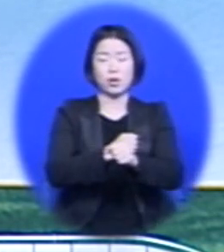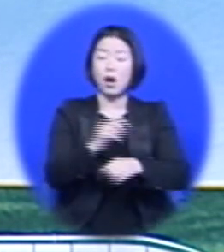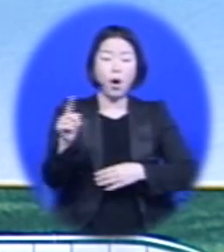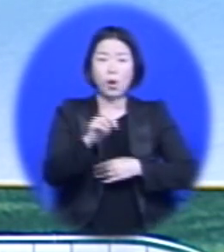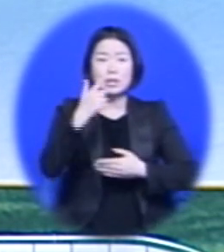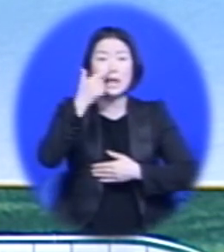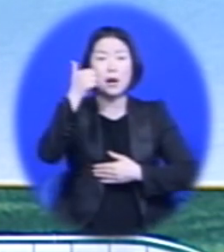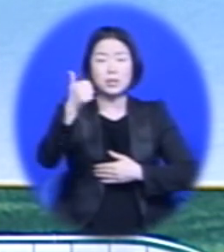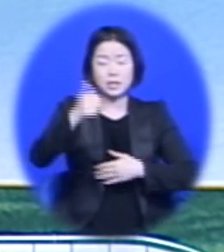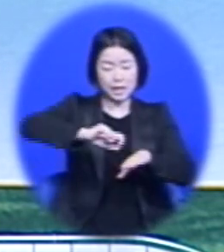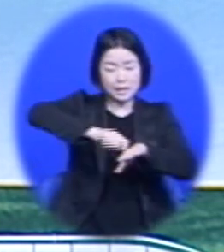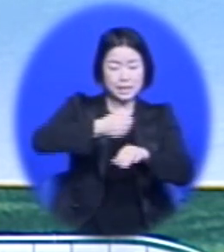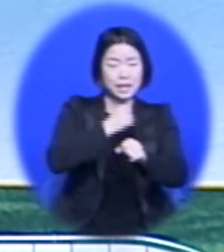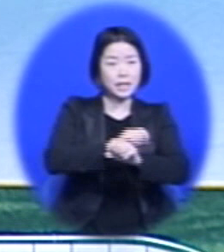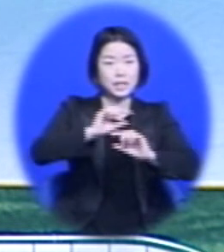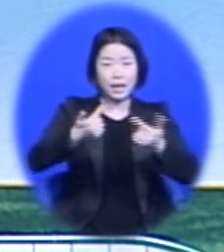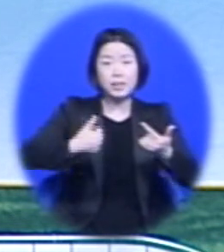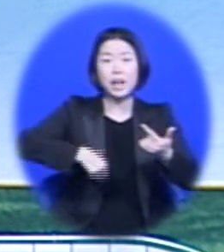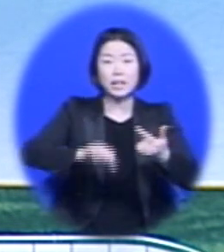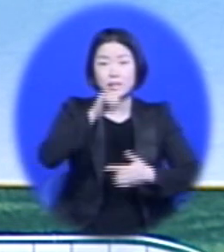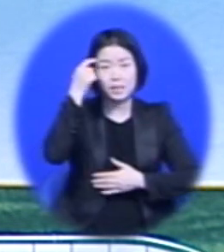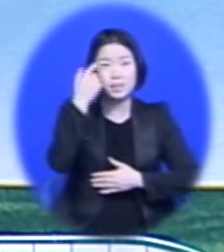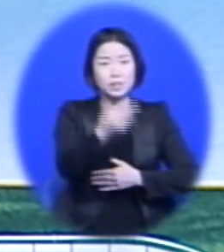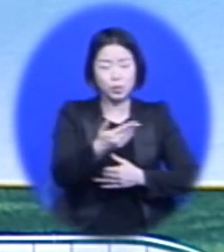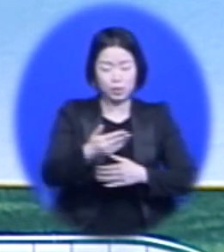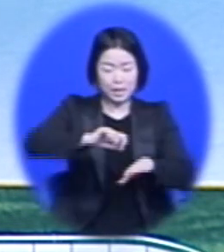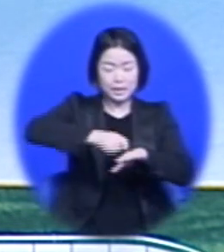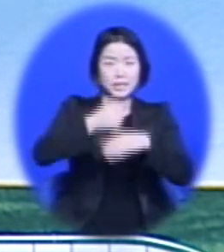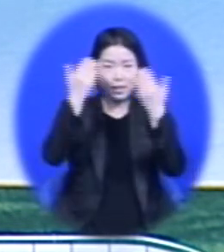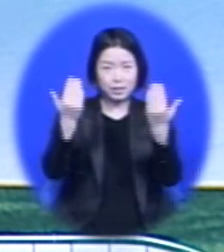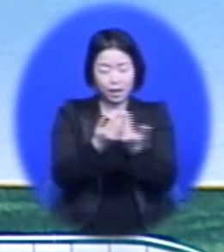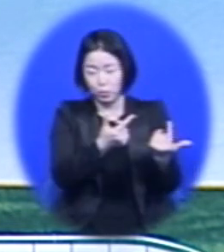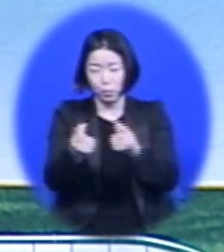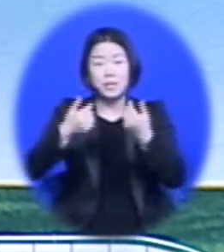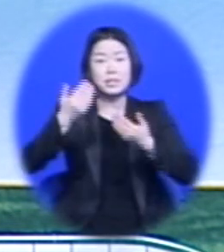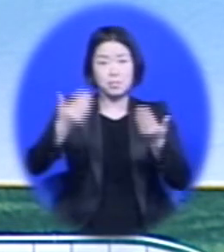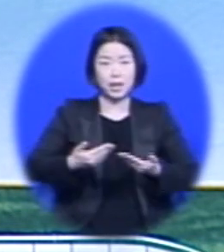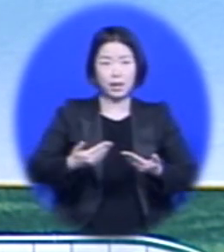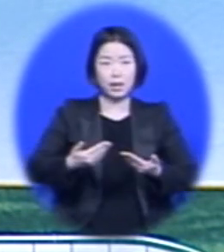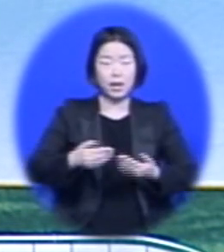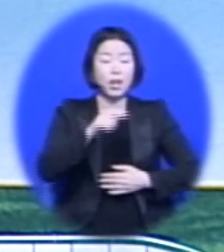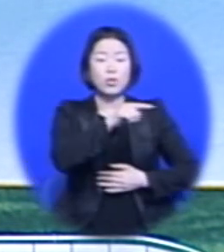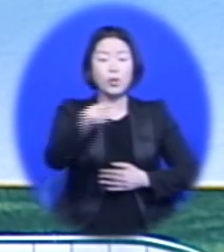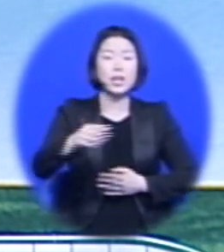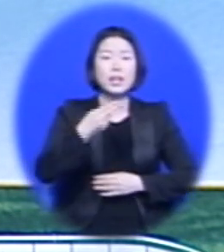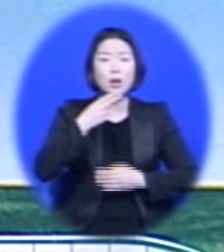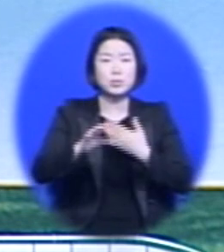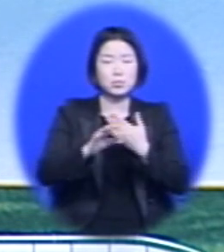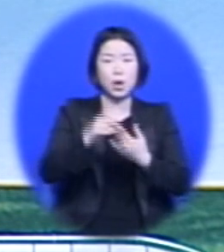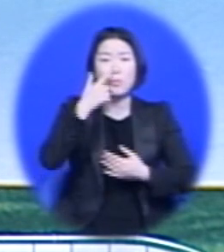어찌 아버지가 징계하지 않는 아들이 있으리요. 징계는 다 받는 것이거늘 너희에게 없으면